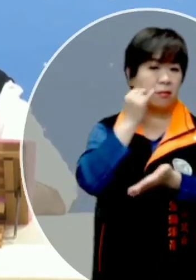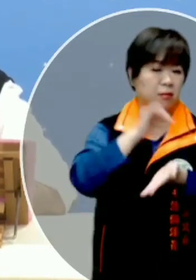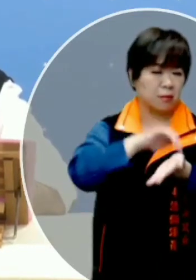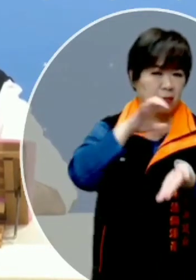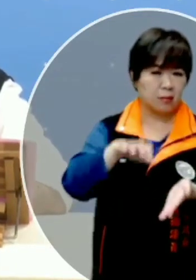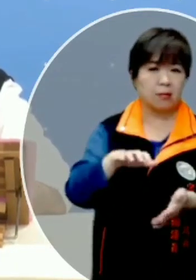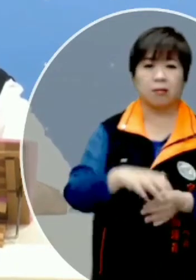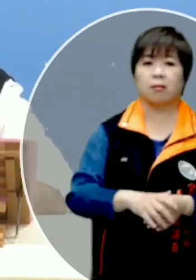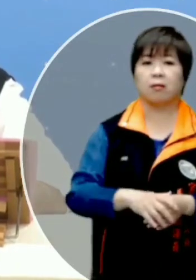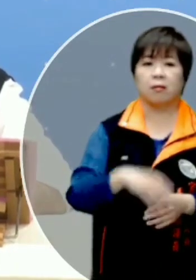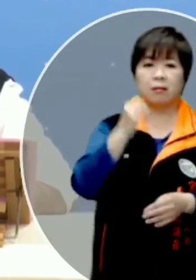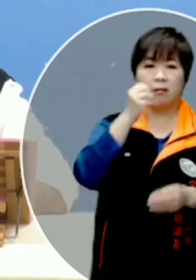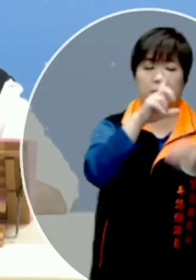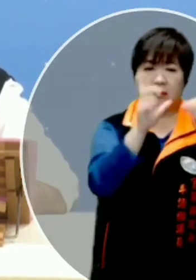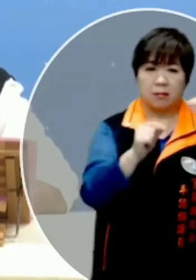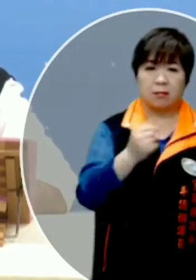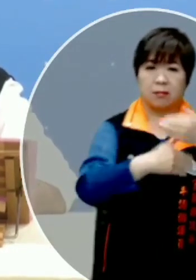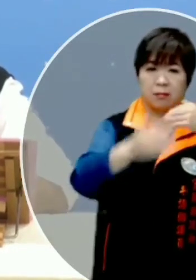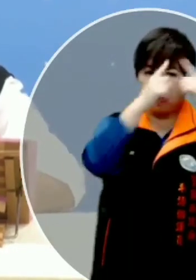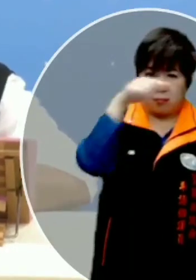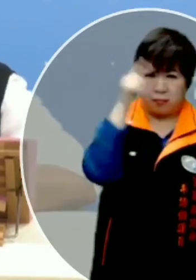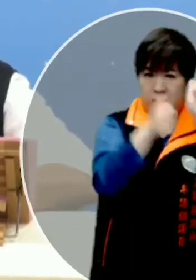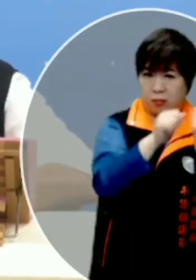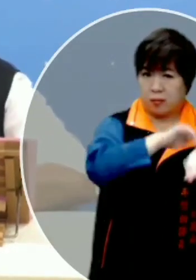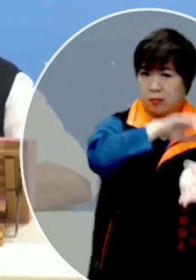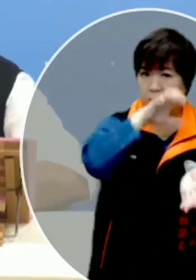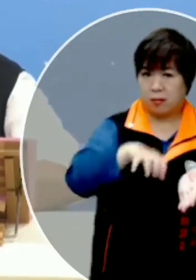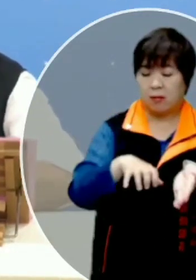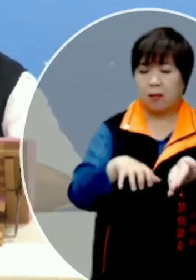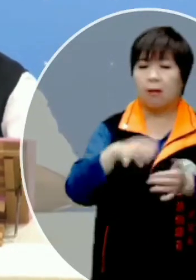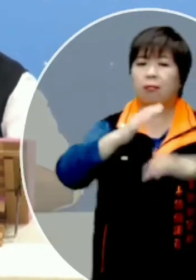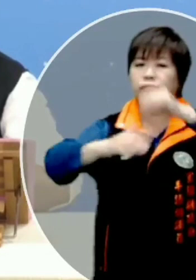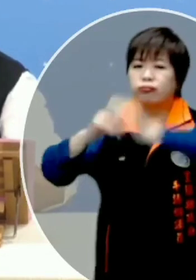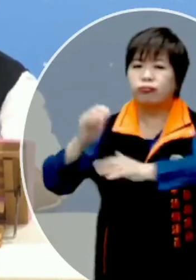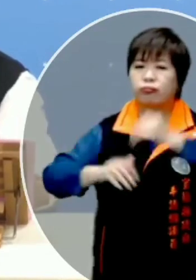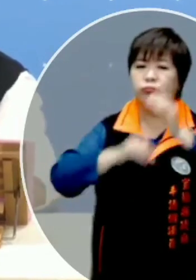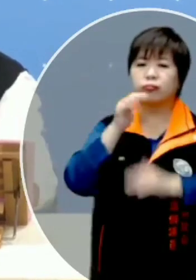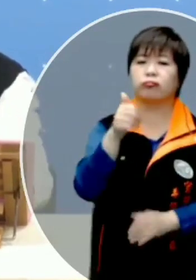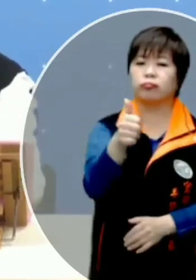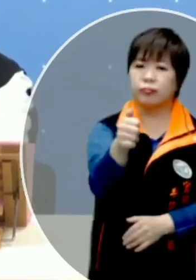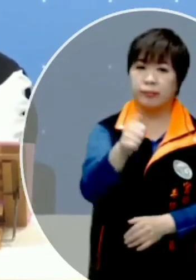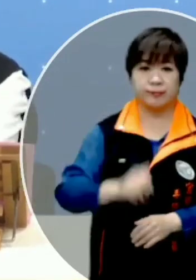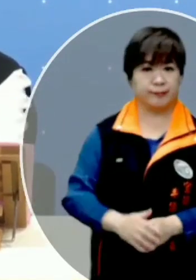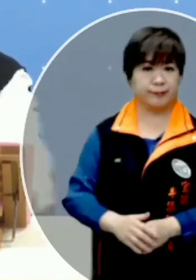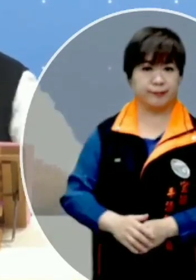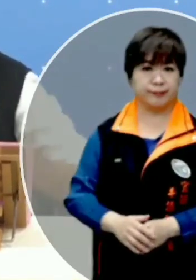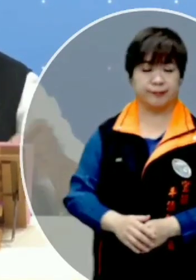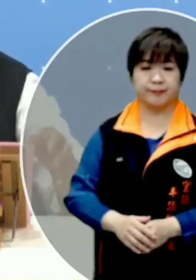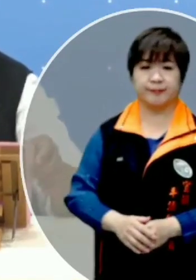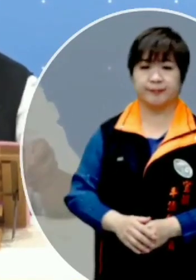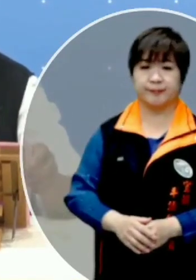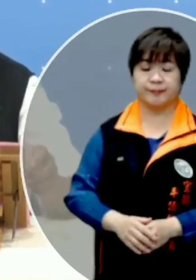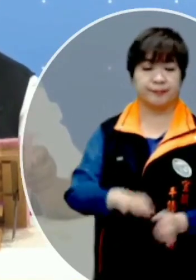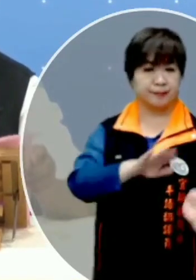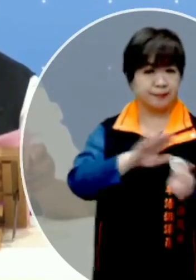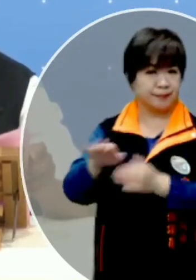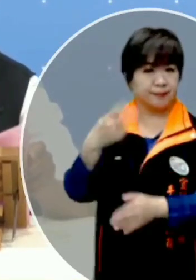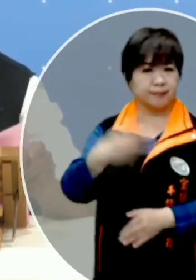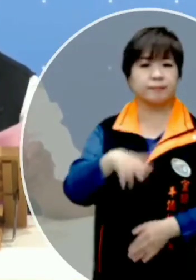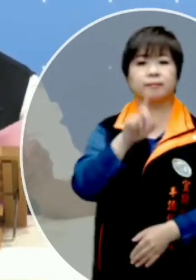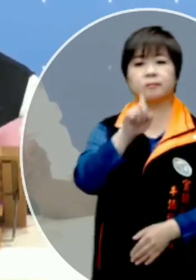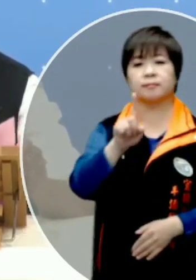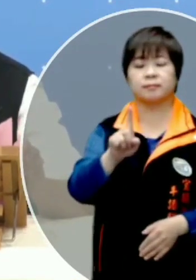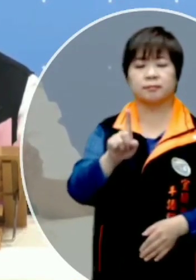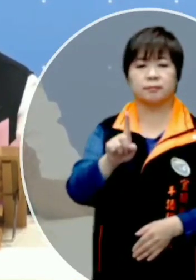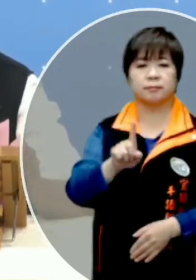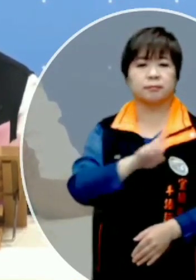通大学的附设医院协助筛检。另外呢，还有一位尚未有